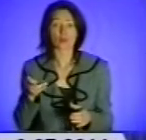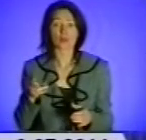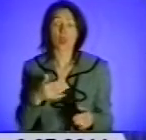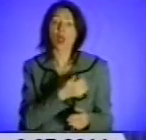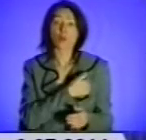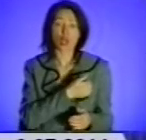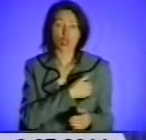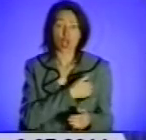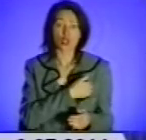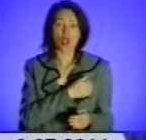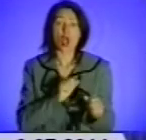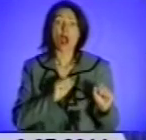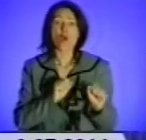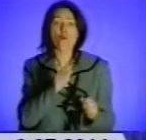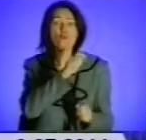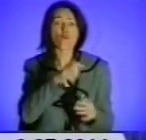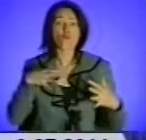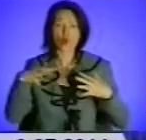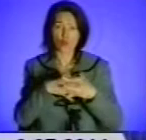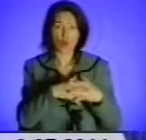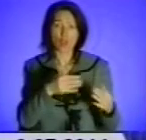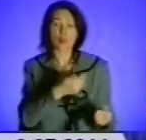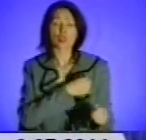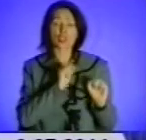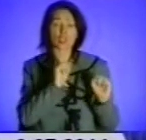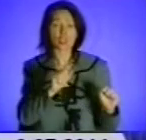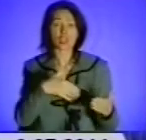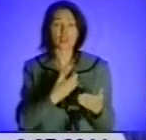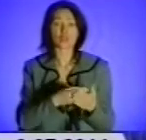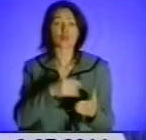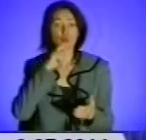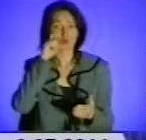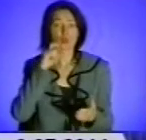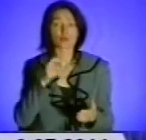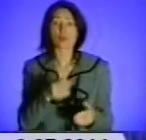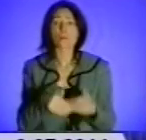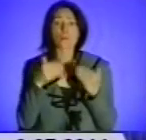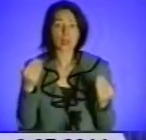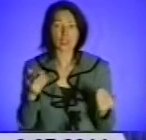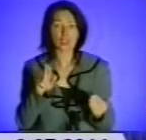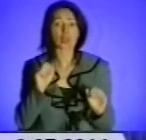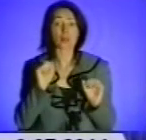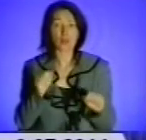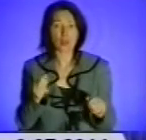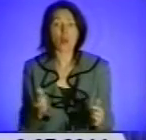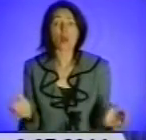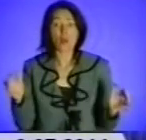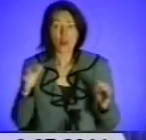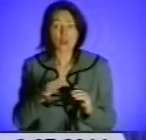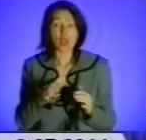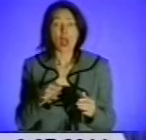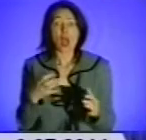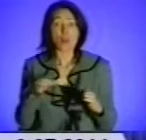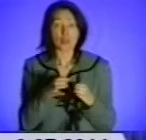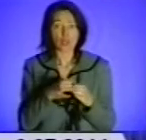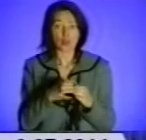Бажаючих воювати, бажаючих захищати свою вітчизну значно більше, ніж міг вмістити батальйон. А батальйон – це